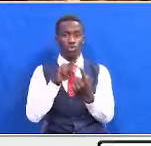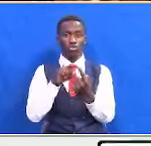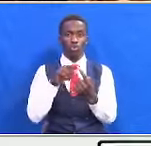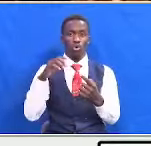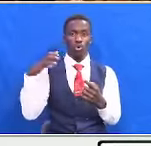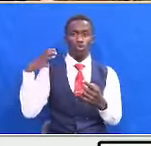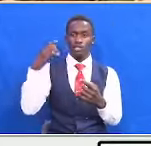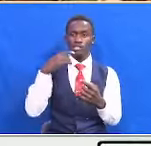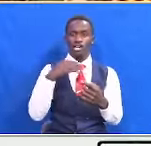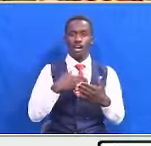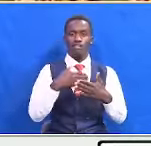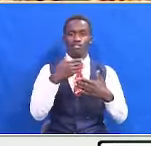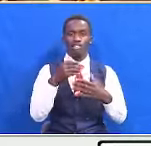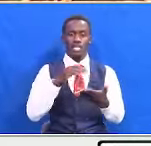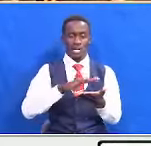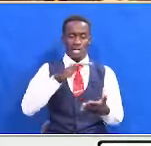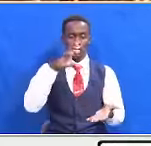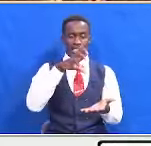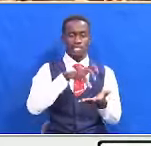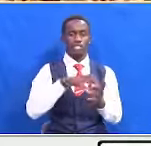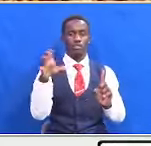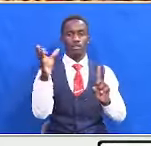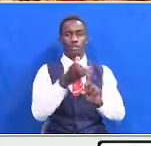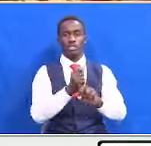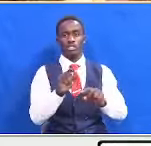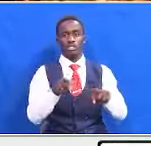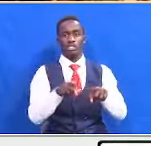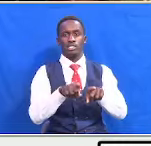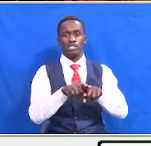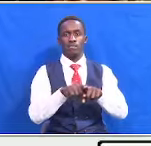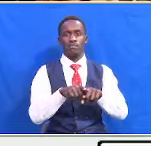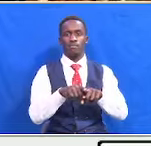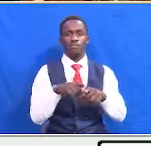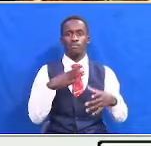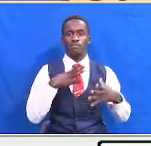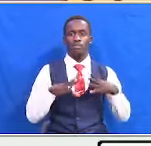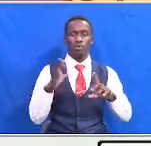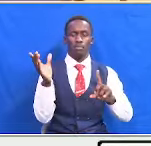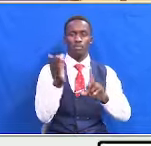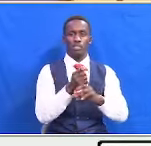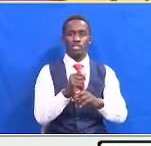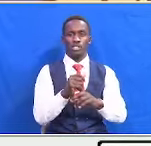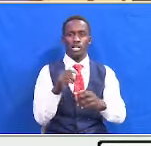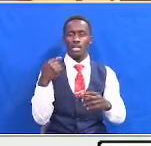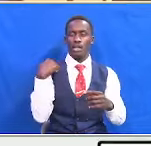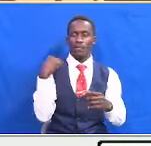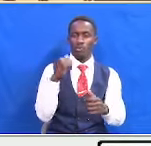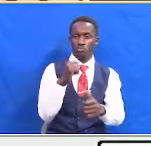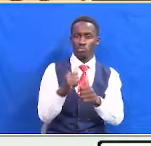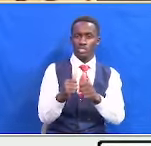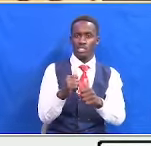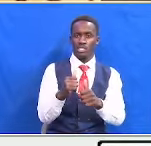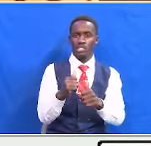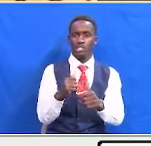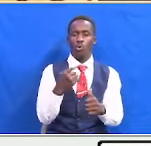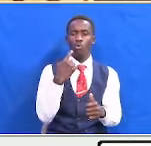visa vya utekaji nyara na kutoweka kwa waandamanaji nchini, huku idadi ya waliotoweka na kutekwa nyara katika maandamano haya yakisalia